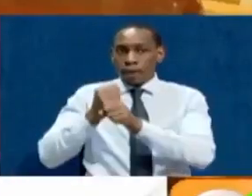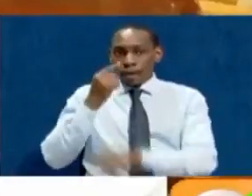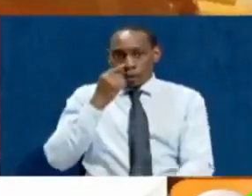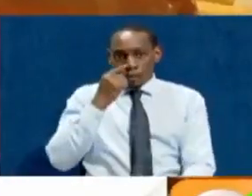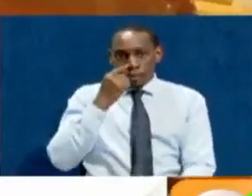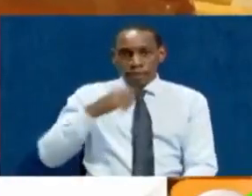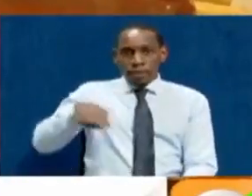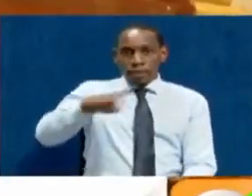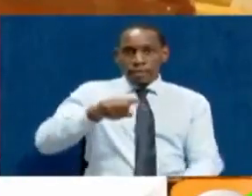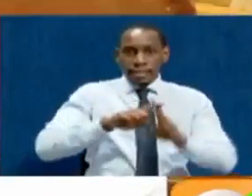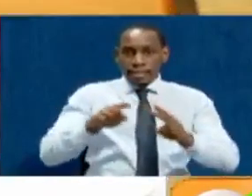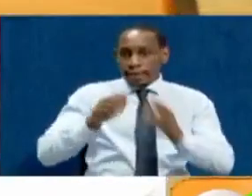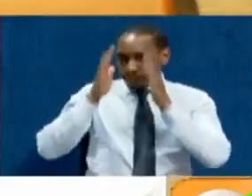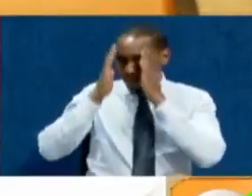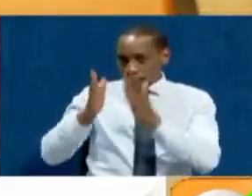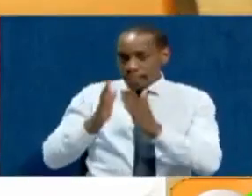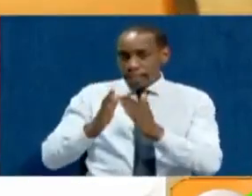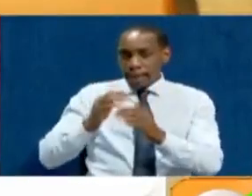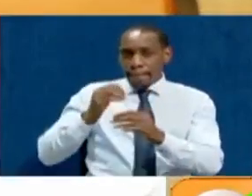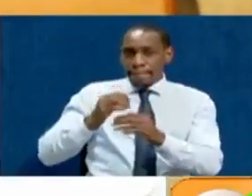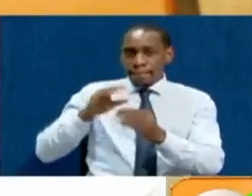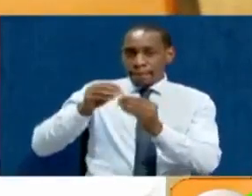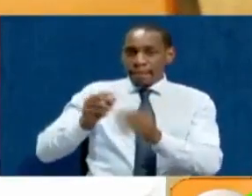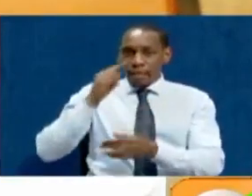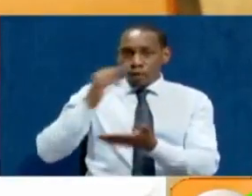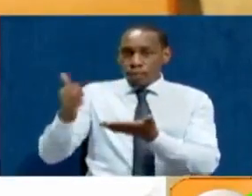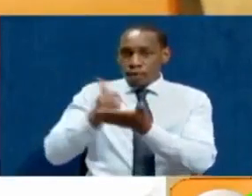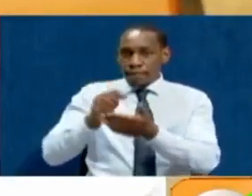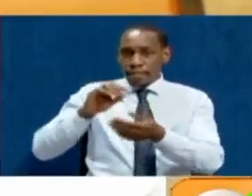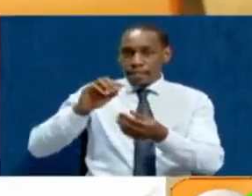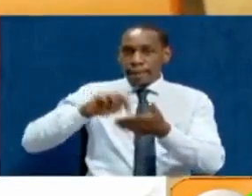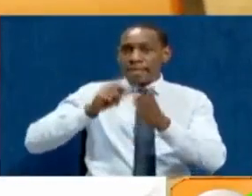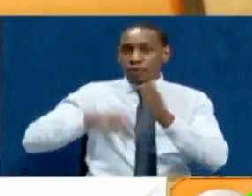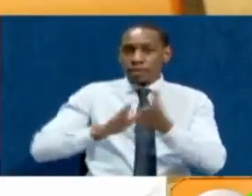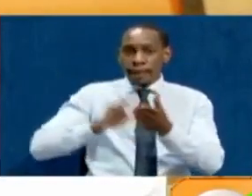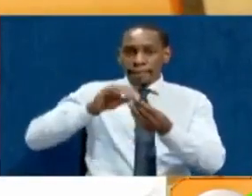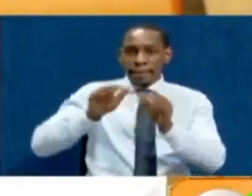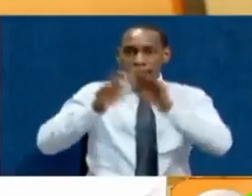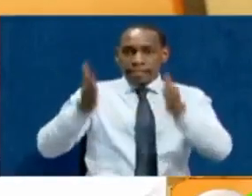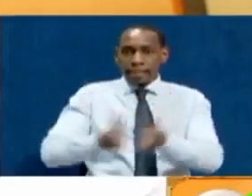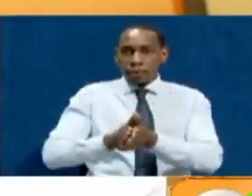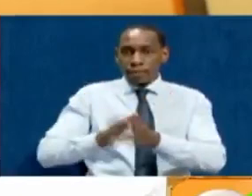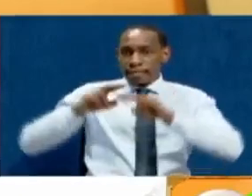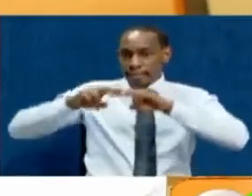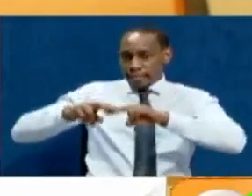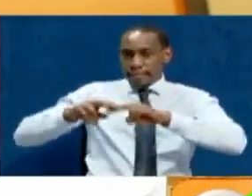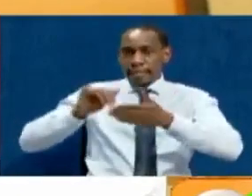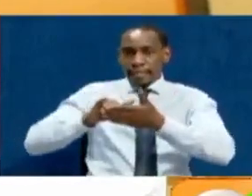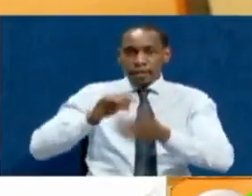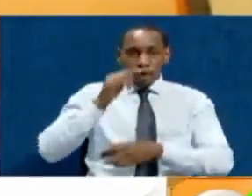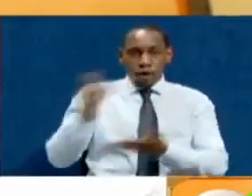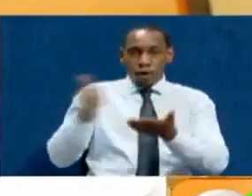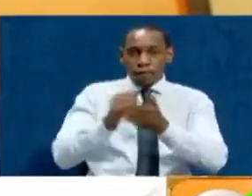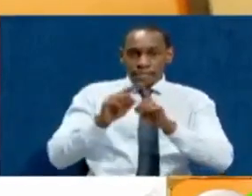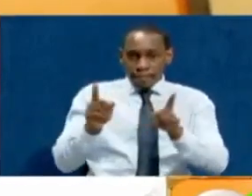nyumbani. Tulianza kuspecialize na home office. Ina maana tunaunda desk na viti za